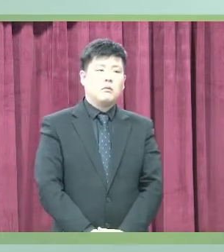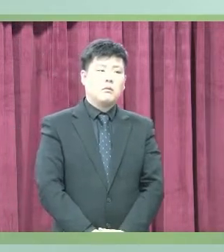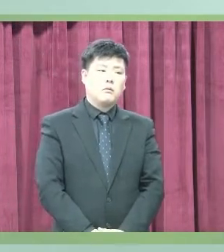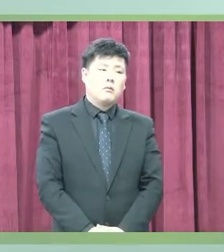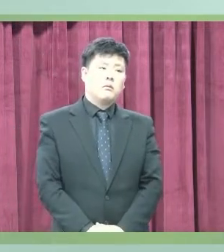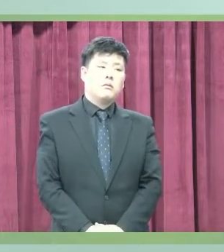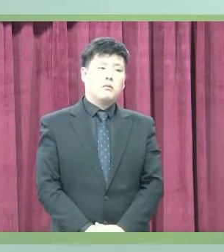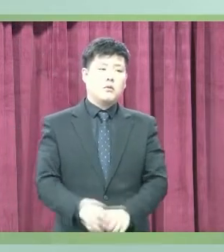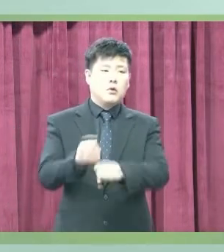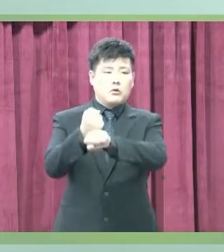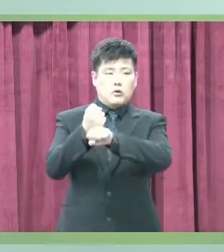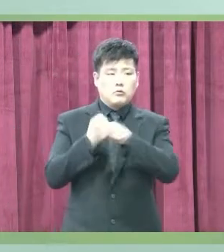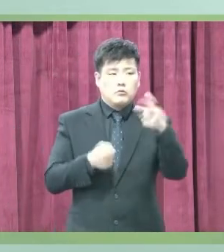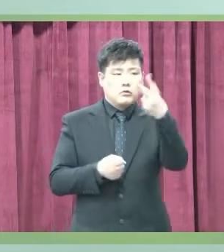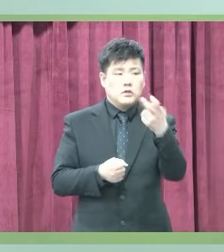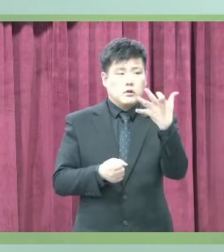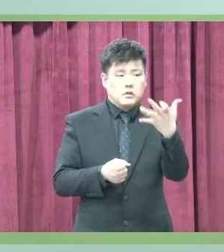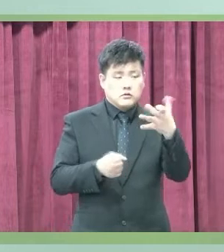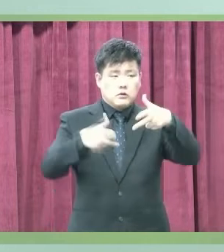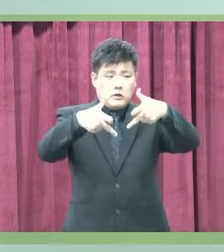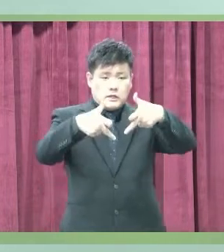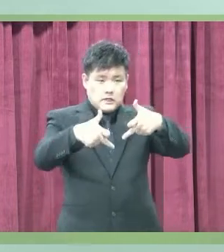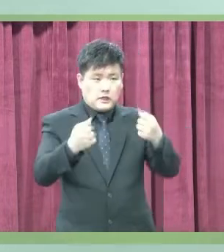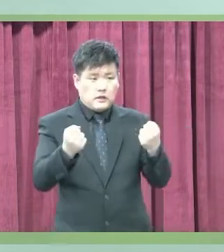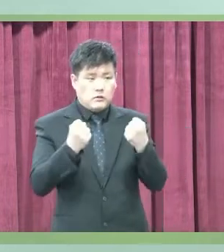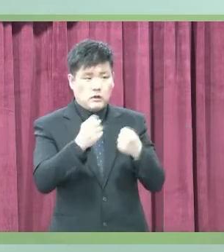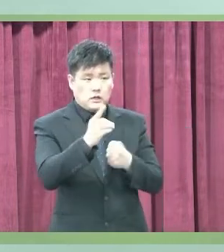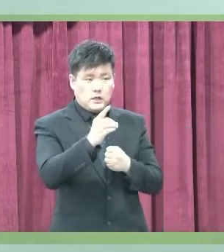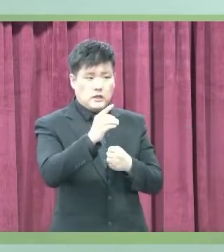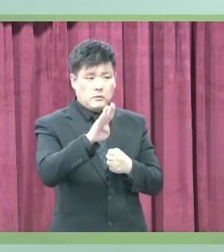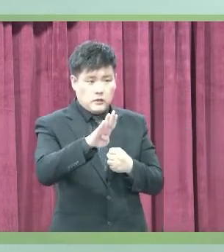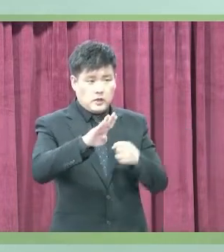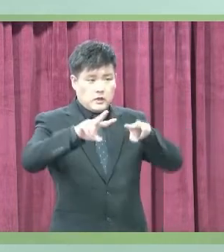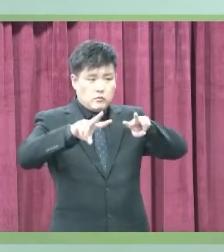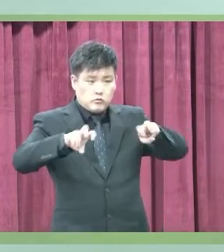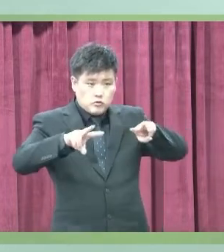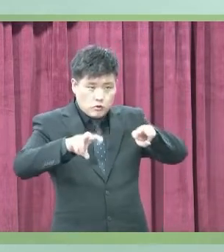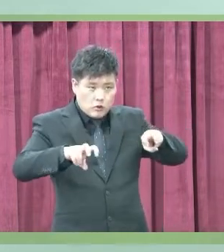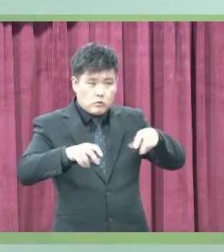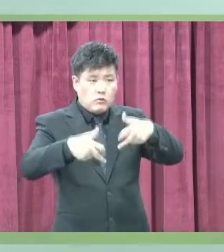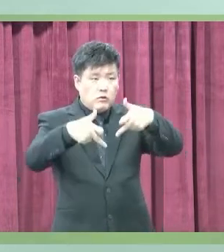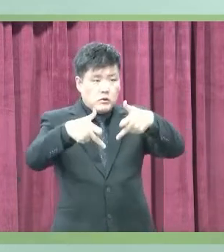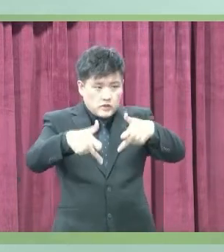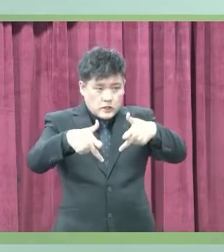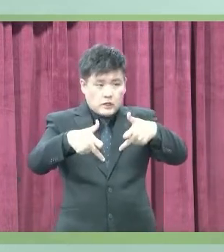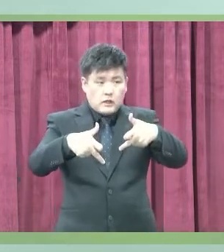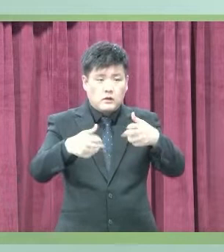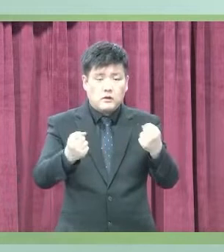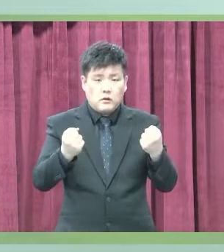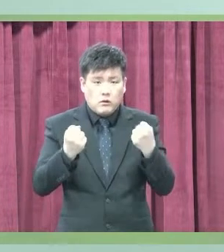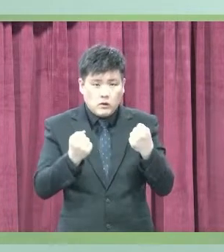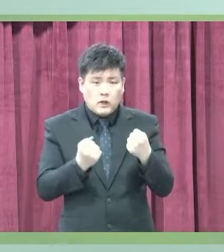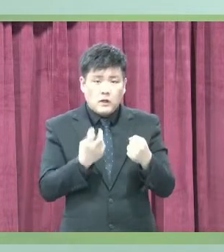이번 연구는 2019년 장애인 건강 데이터베이스를 구축하여 분석하였고 장애인 건강검진 미수검자의 특성과